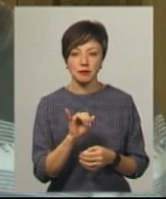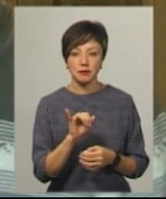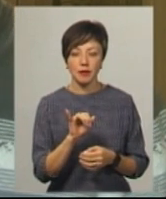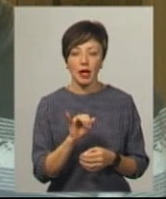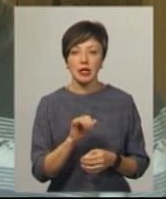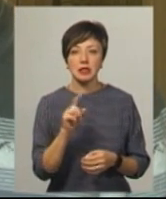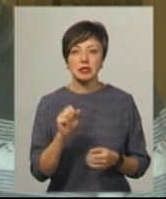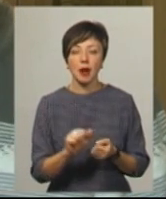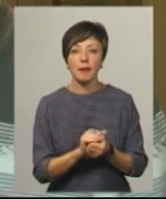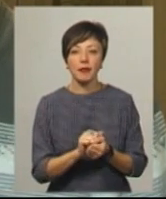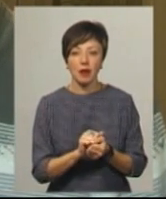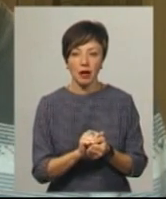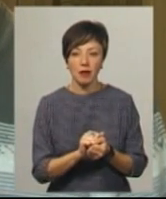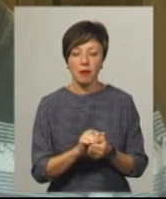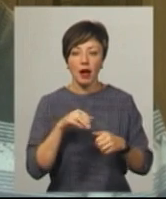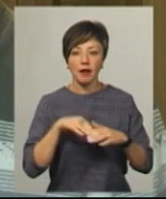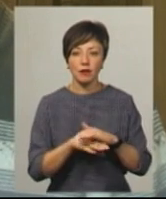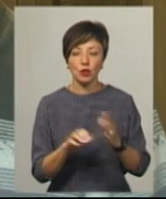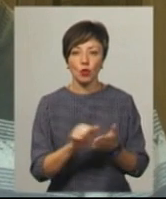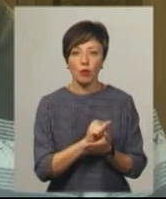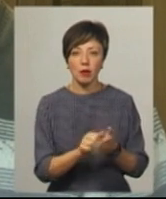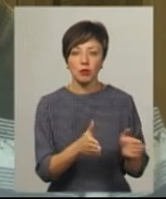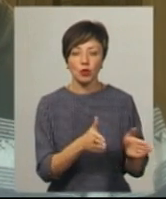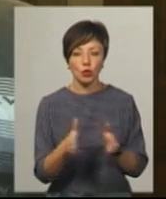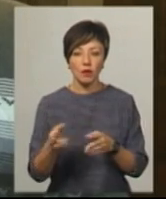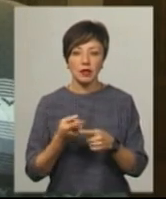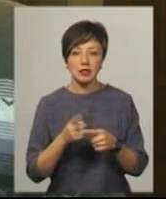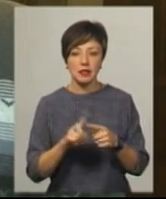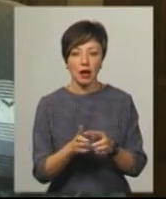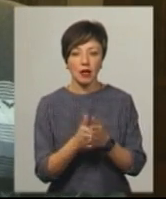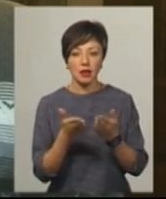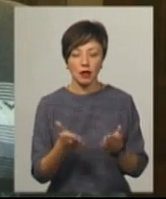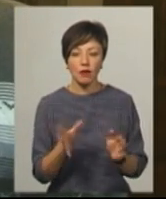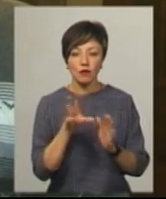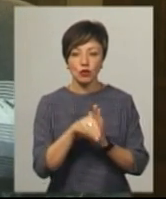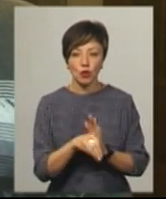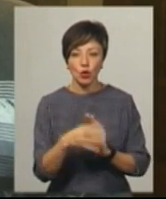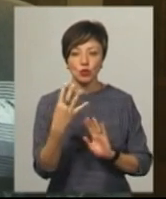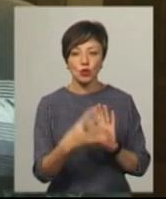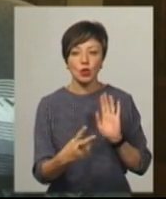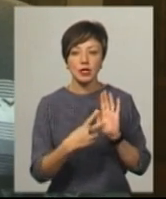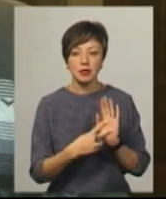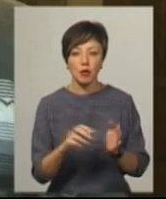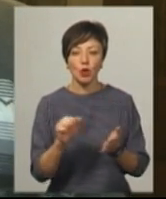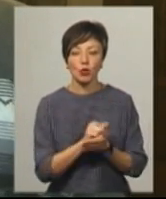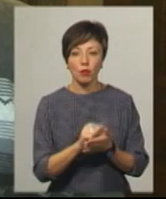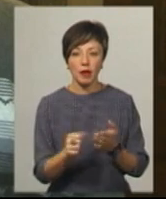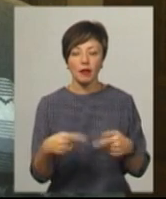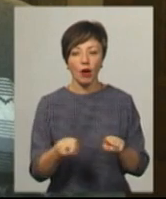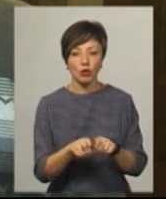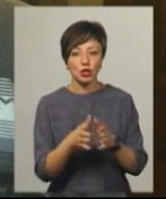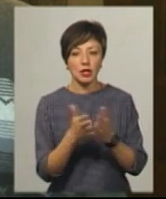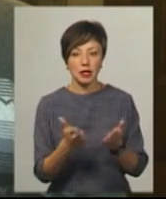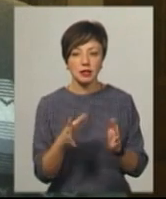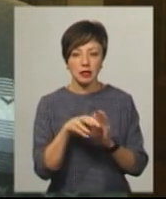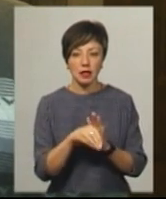за матеріалами, за архівними документами підготовлена ця книга. Зокрема, в книгу увійшло 47 документів. Також книга ще